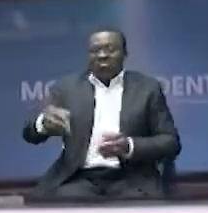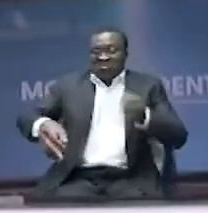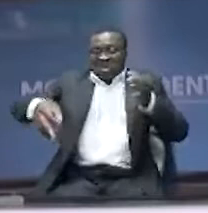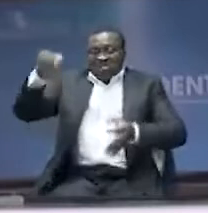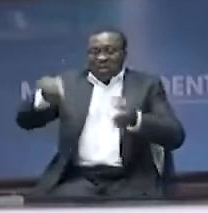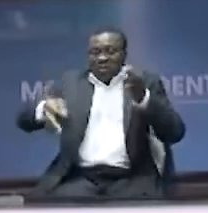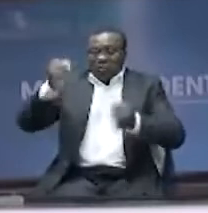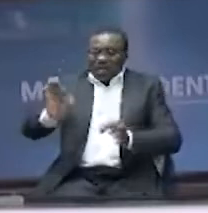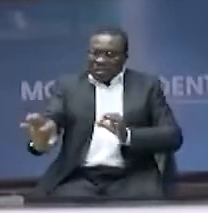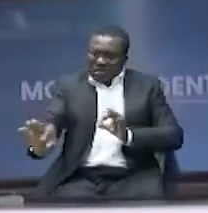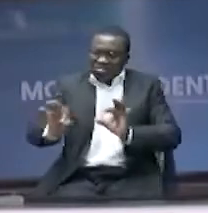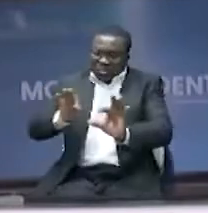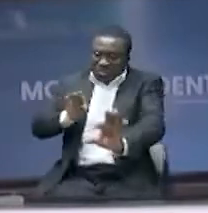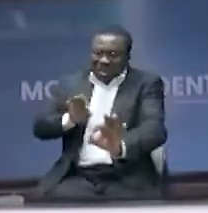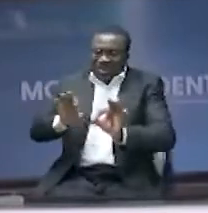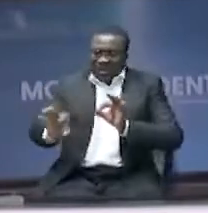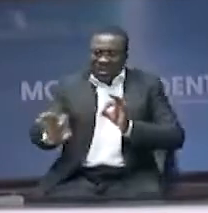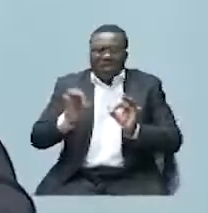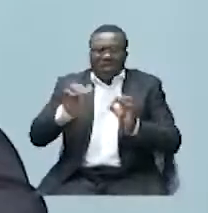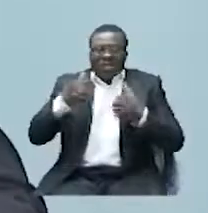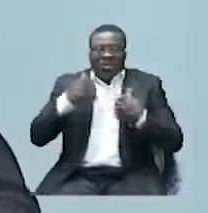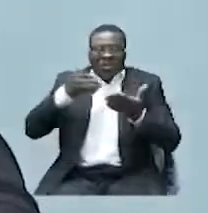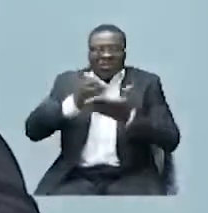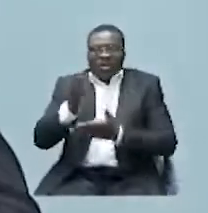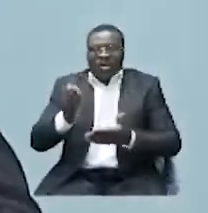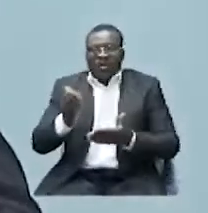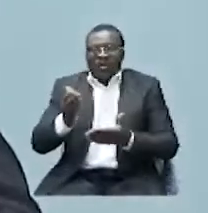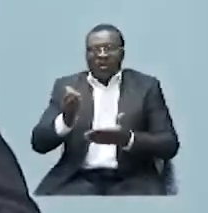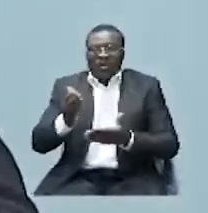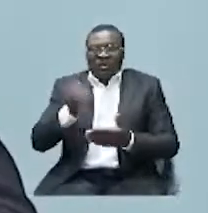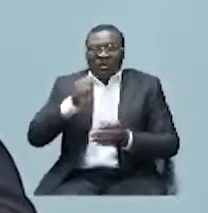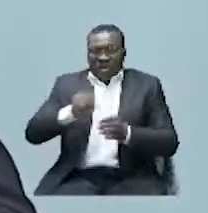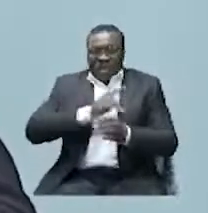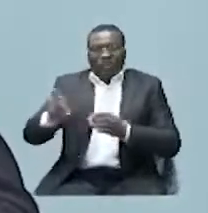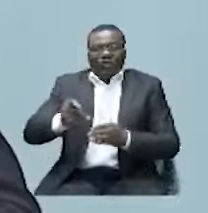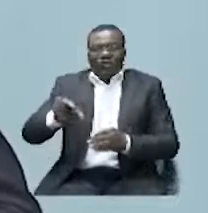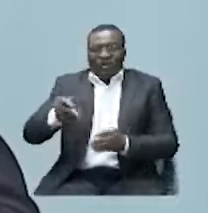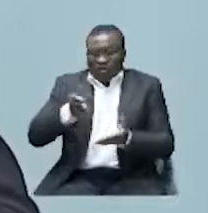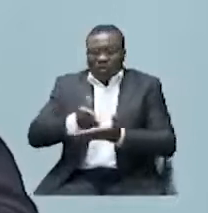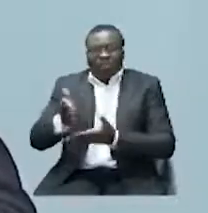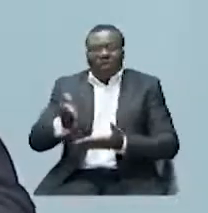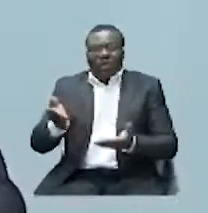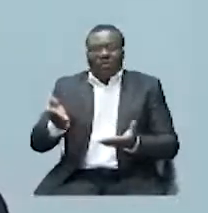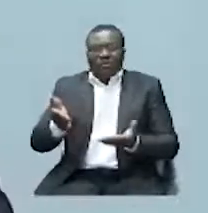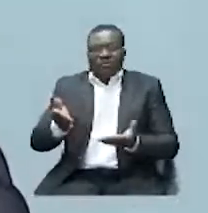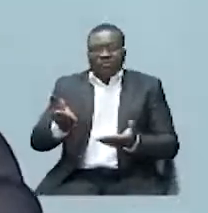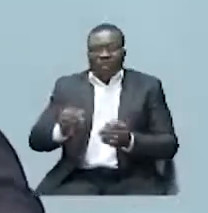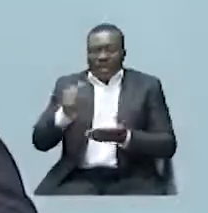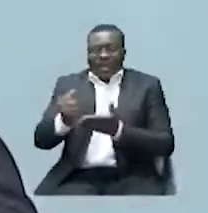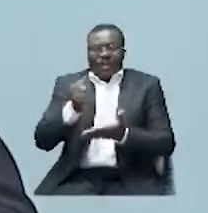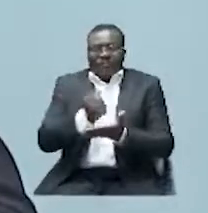élisent en leur sein quelques représentants, 2, 3. Les professeurs de droit de rang magistral, les